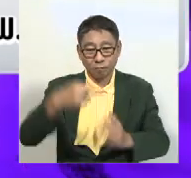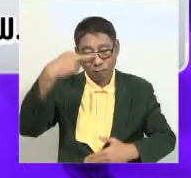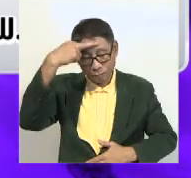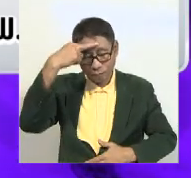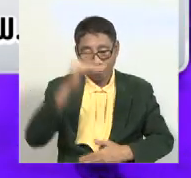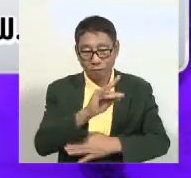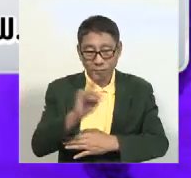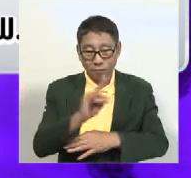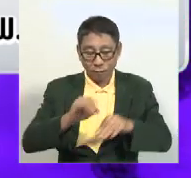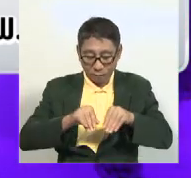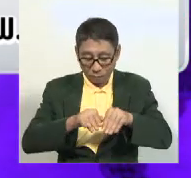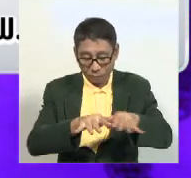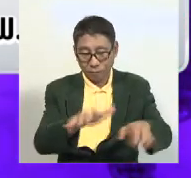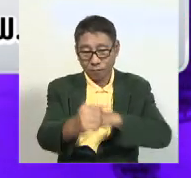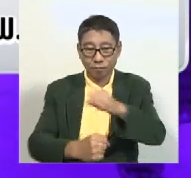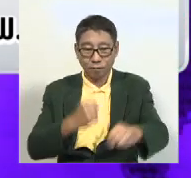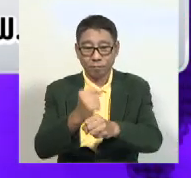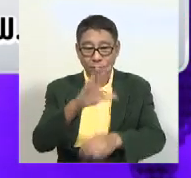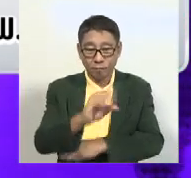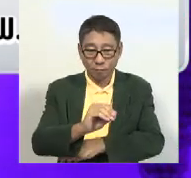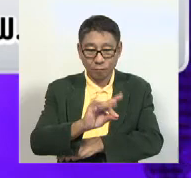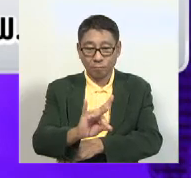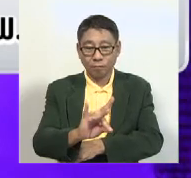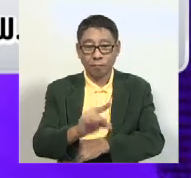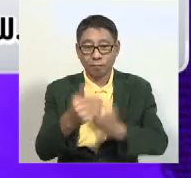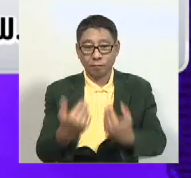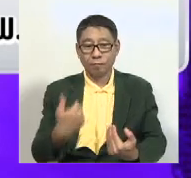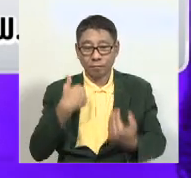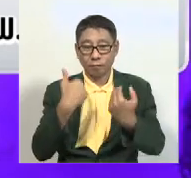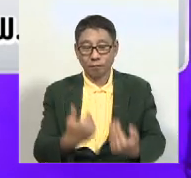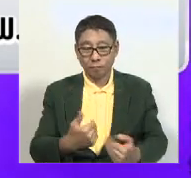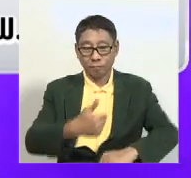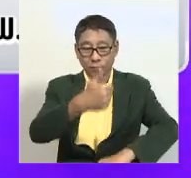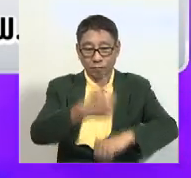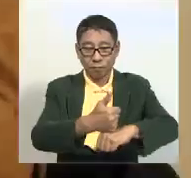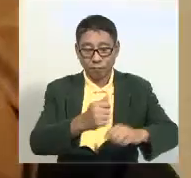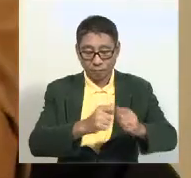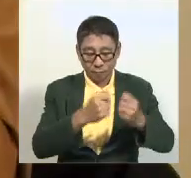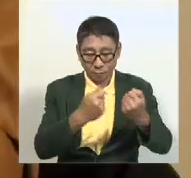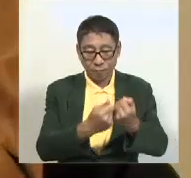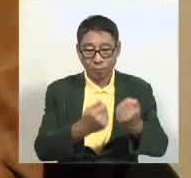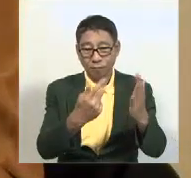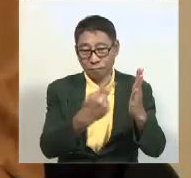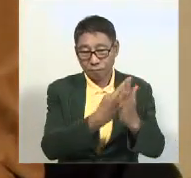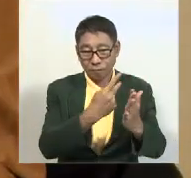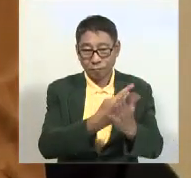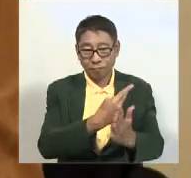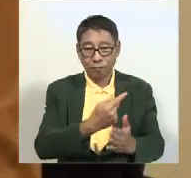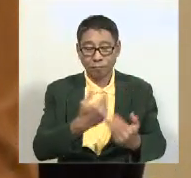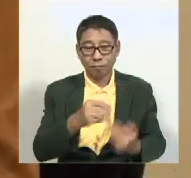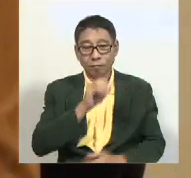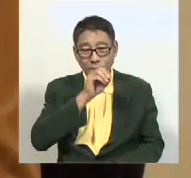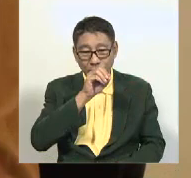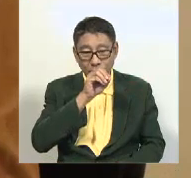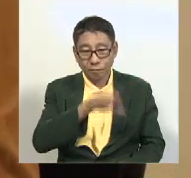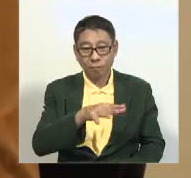คสัตว์ระบาดในปี 2558ทางด้านของนายอำเภอเมืองกาญจนบุรีนายวิทูลสิรินุกูลก็